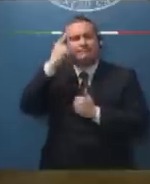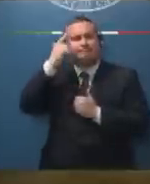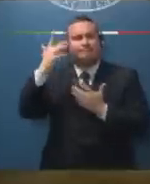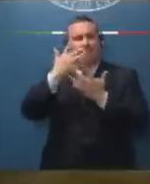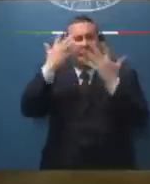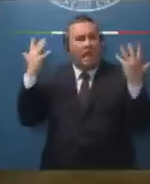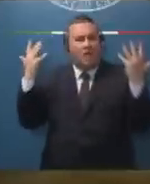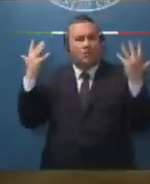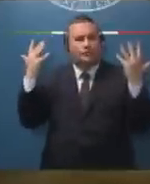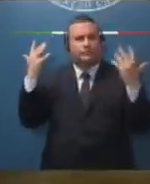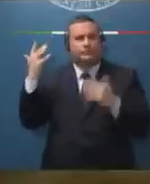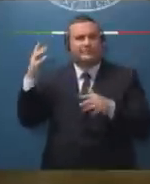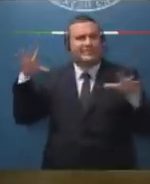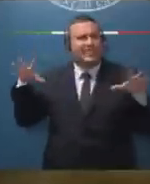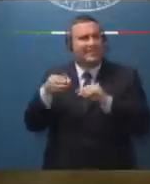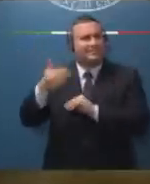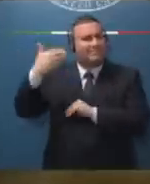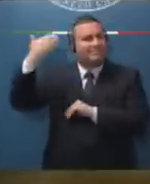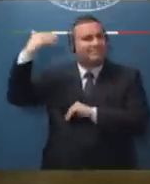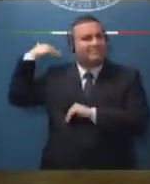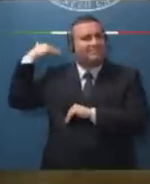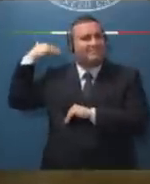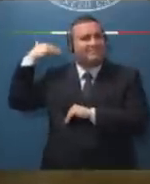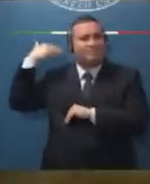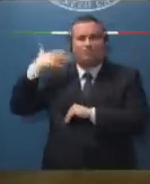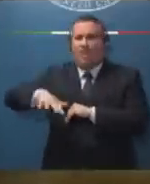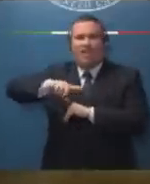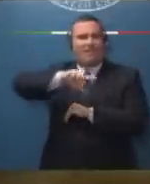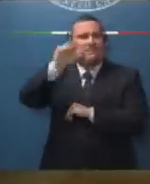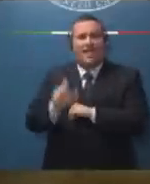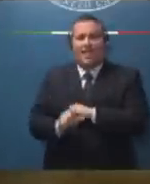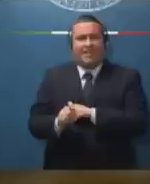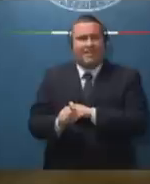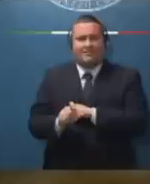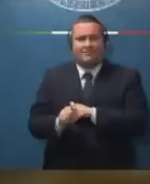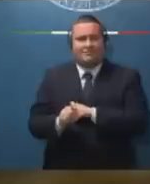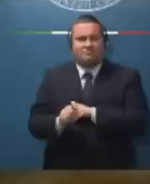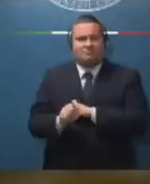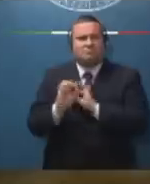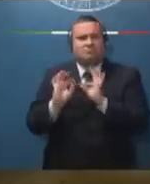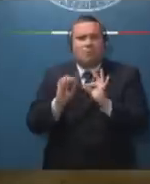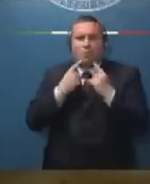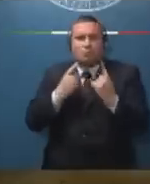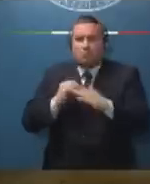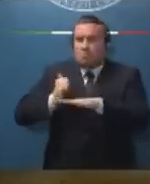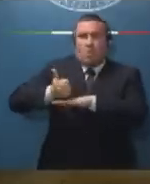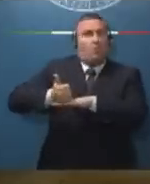dall'inizio è stato diciamo uno dei paesi protagonisti nel